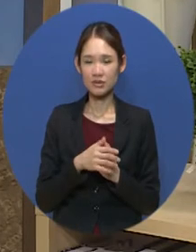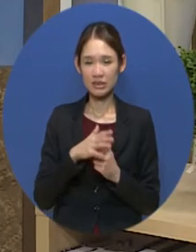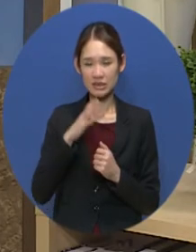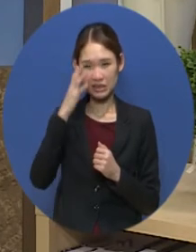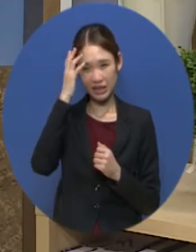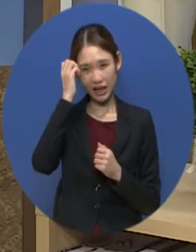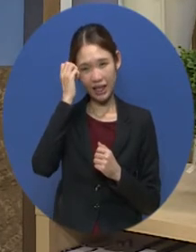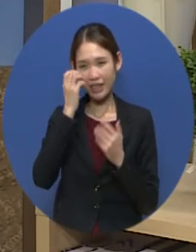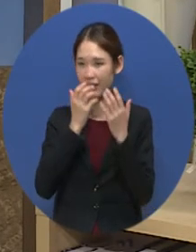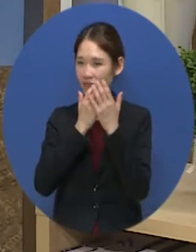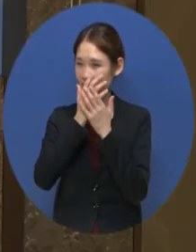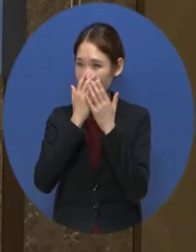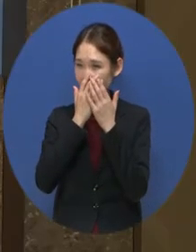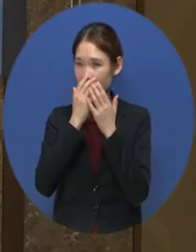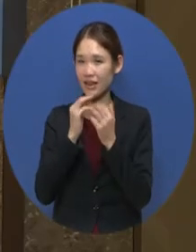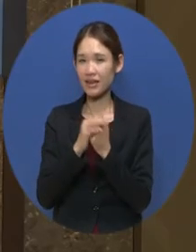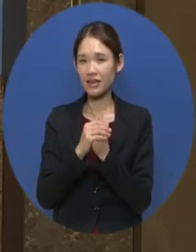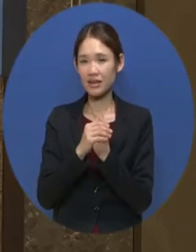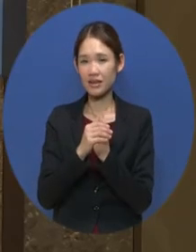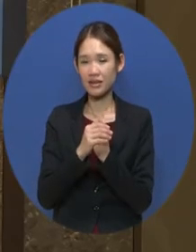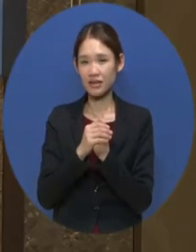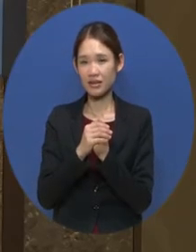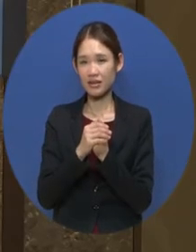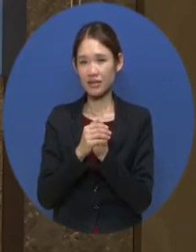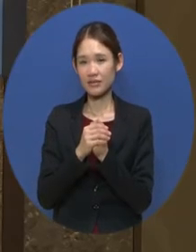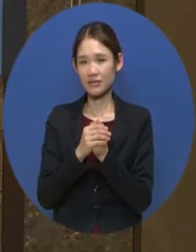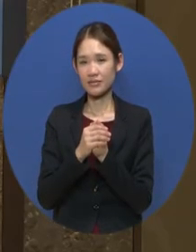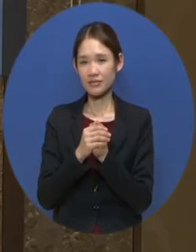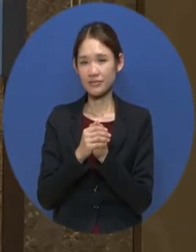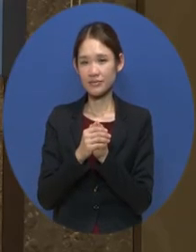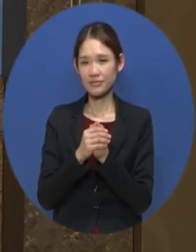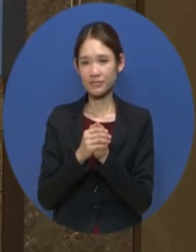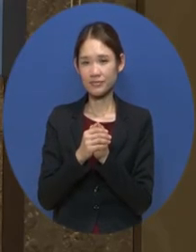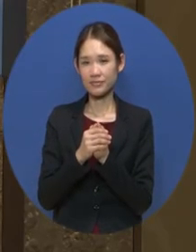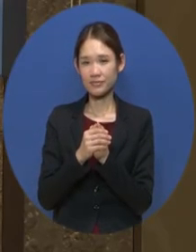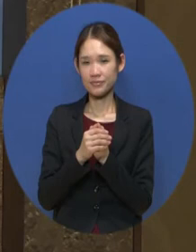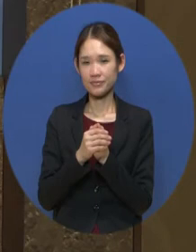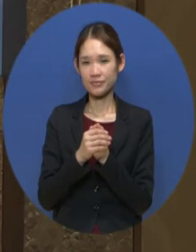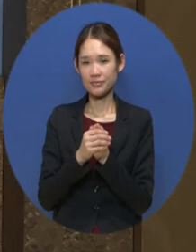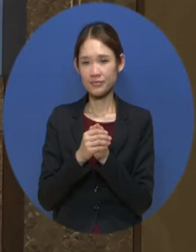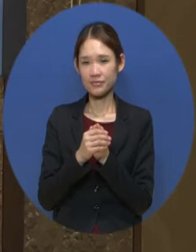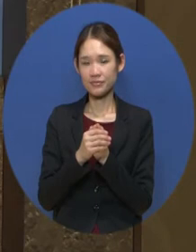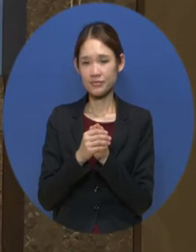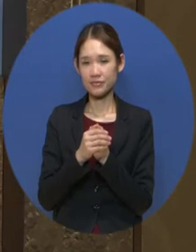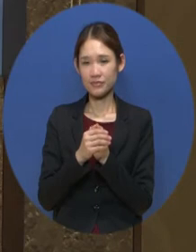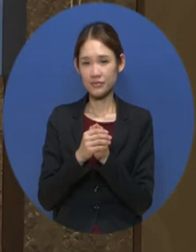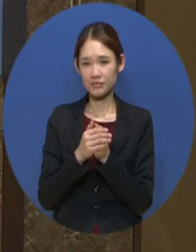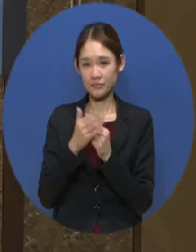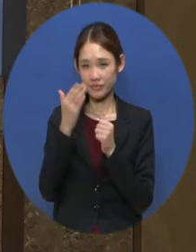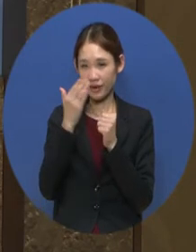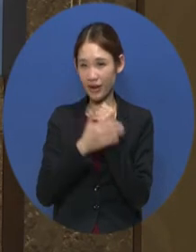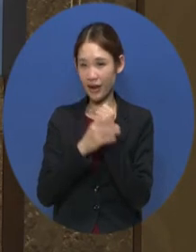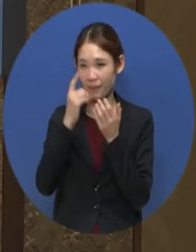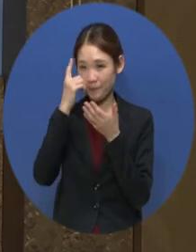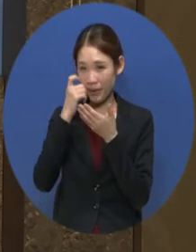기억도 안 나고 네. 그래서 그냥 촬영해 주시는 게 제일 좋아요. 네. 그래서 예 제가 촬영을